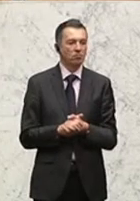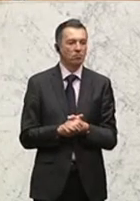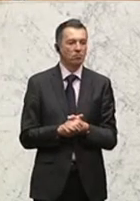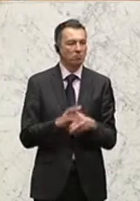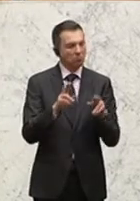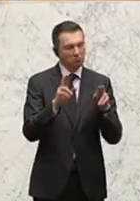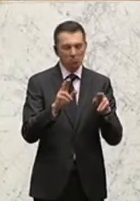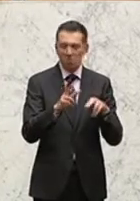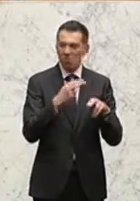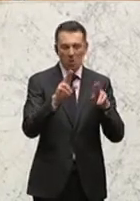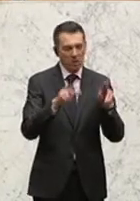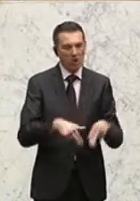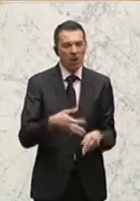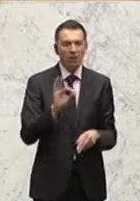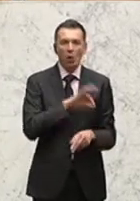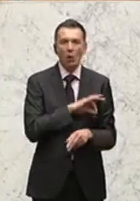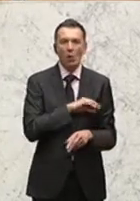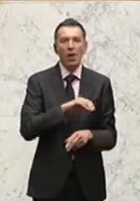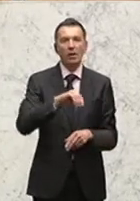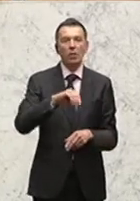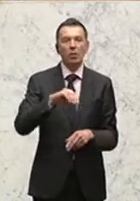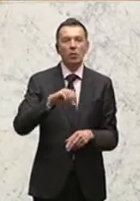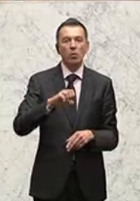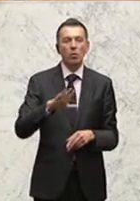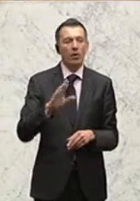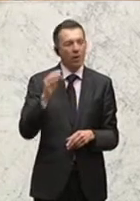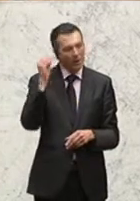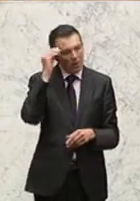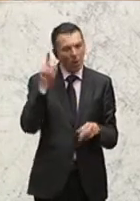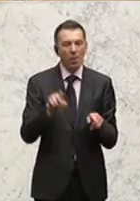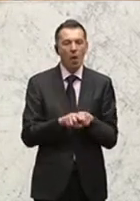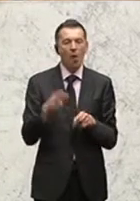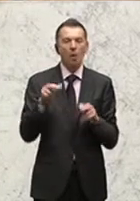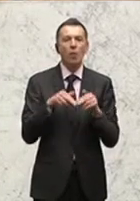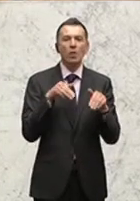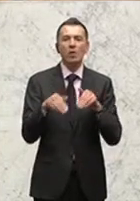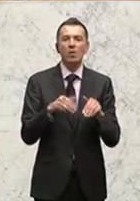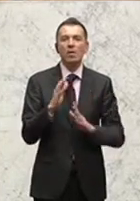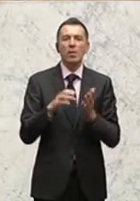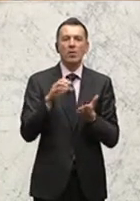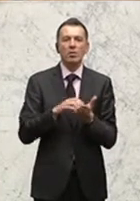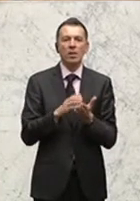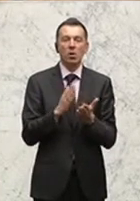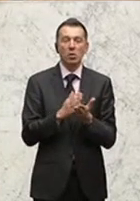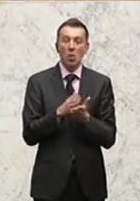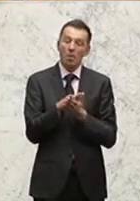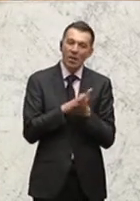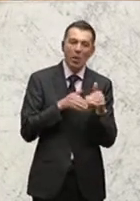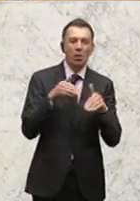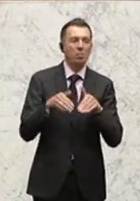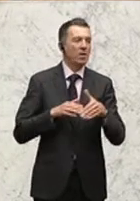gebe ich Ihnen vollkommen recht, Frau Kollegin Moser. Ich glaube aber, dass der Herr Bundesminister Brandstätter schon, als er angetreten ist